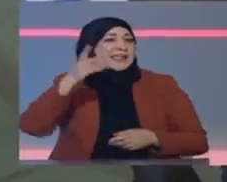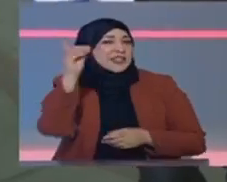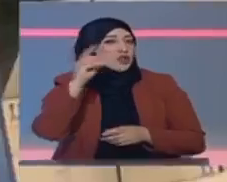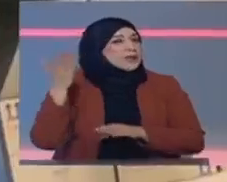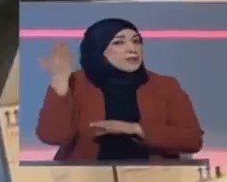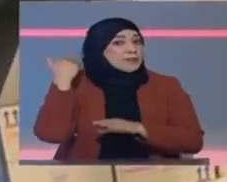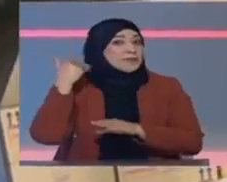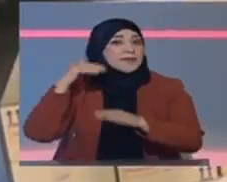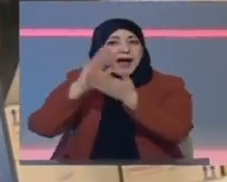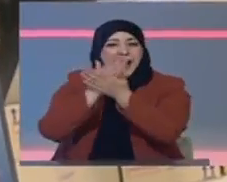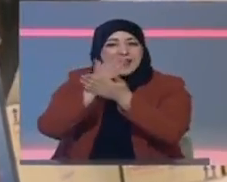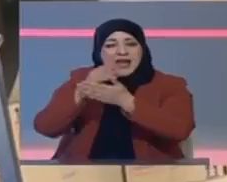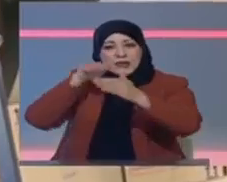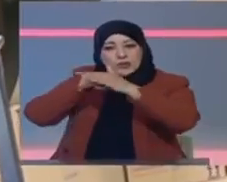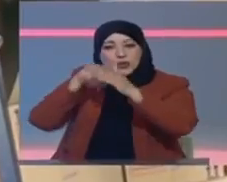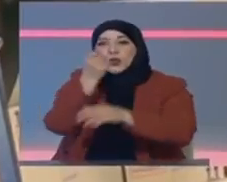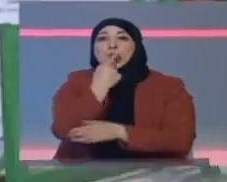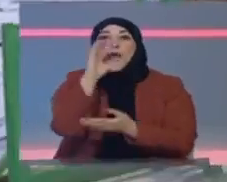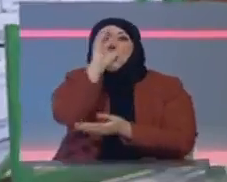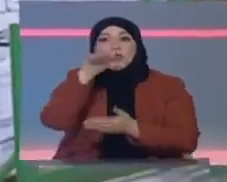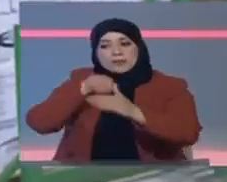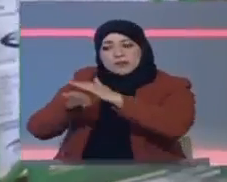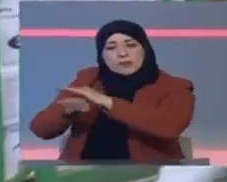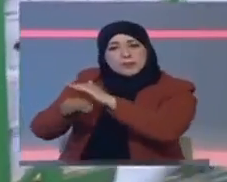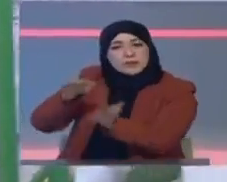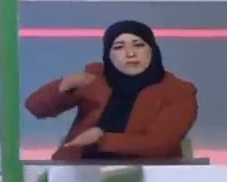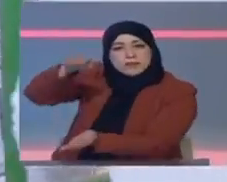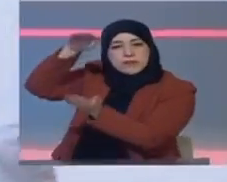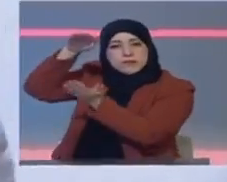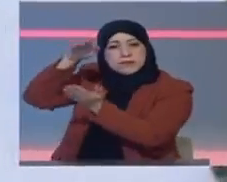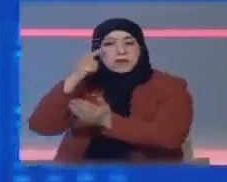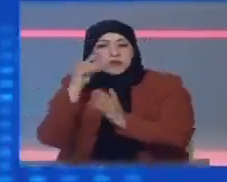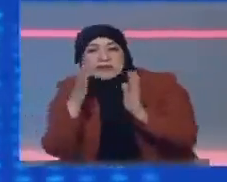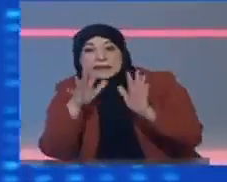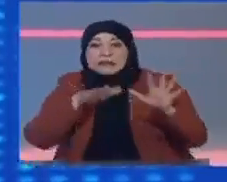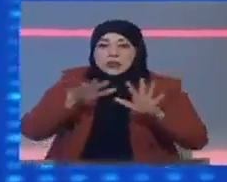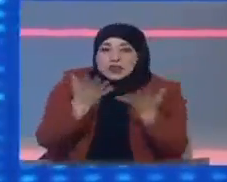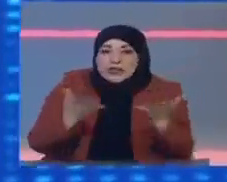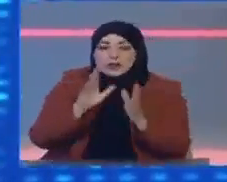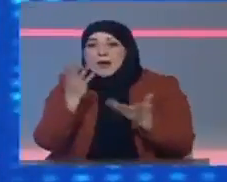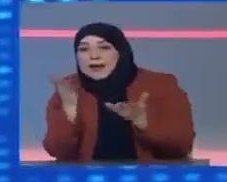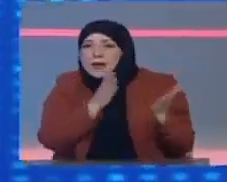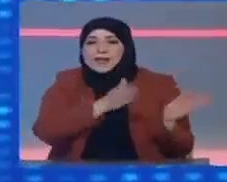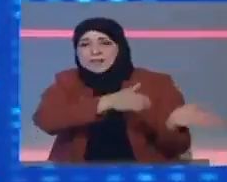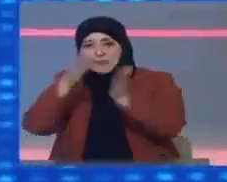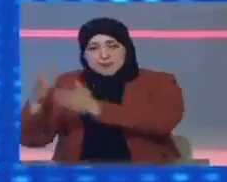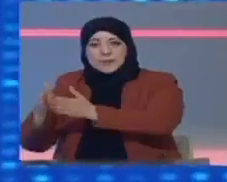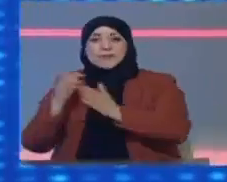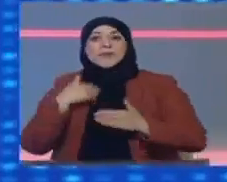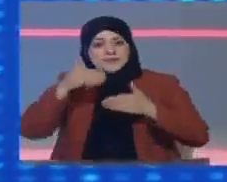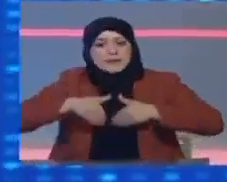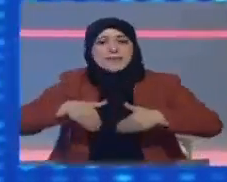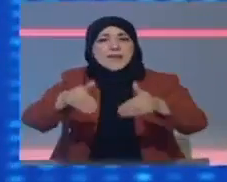مخزونا الوركين تحسبا لاي تاره لتوسيع نطاق